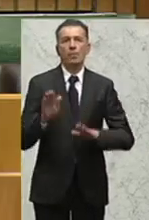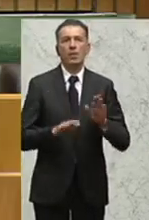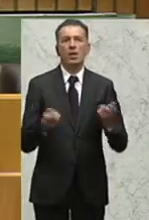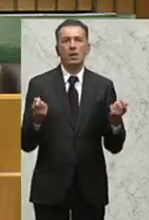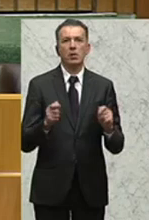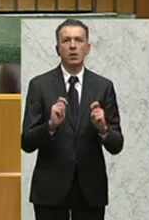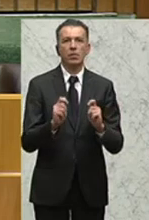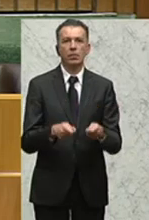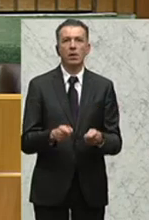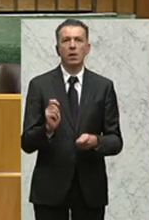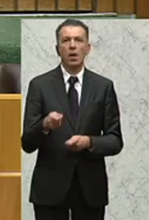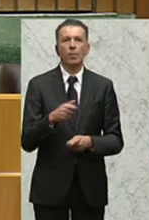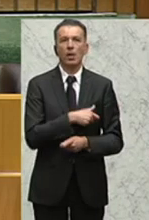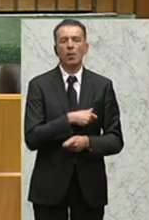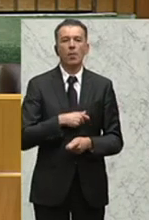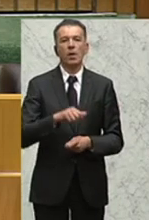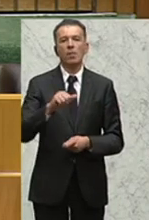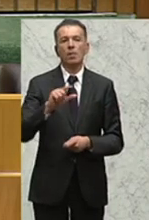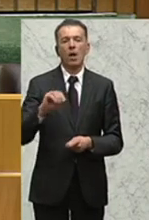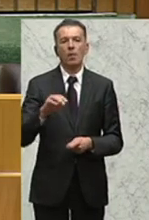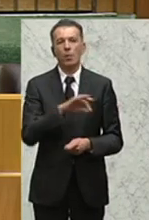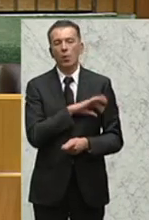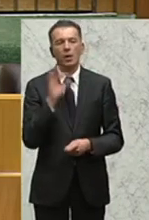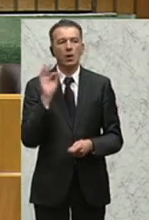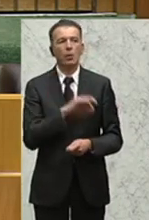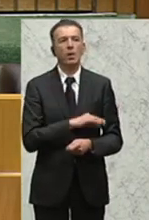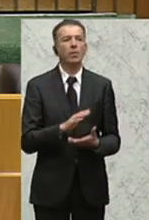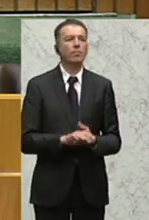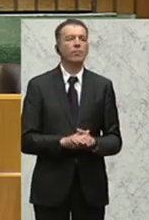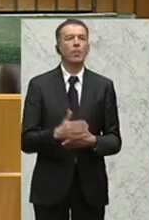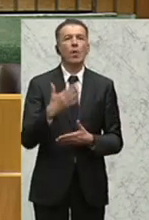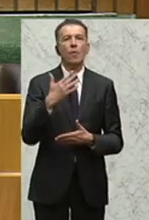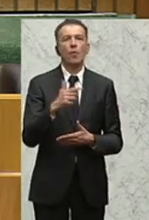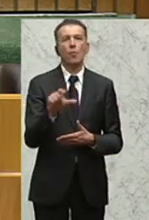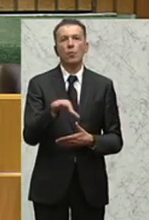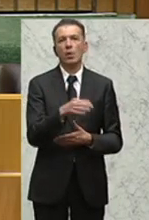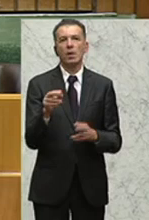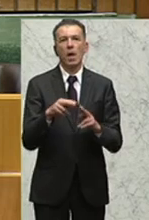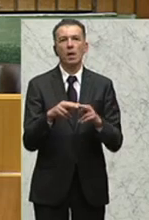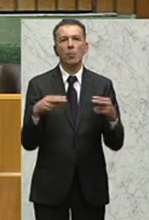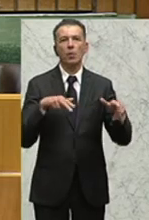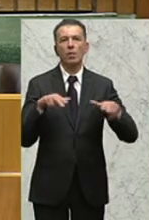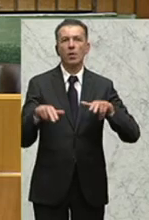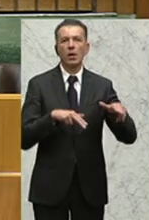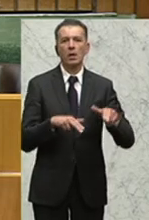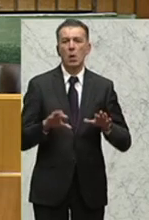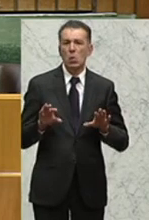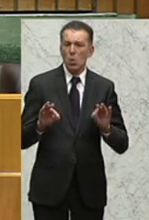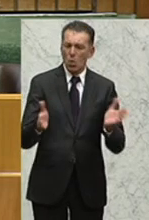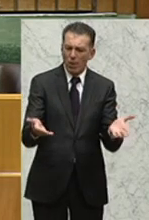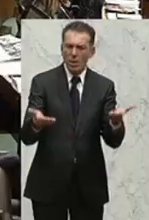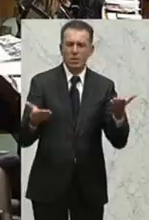Entschließungsantrag der Abgeordneten Magister Alm Kolleginnen und Kollegen betreffend 500 Tage Bundesregierung tut